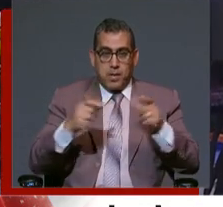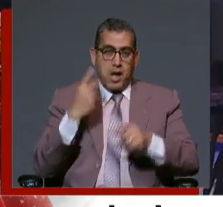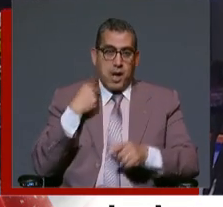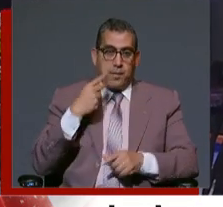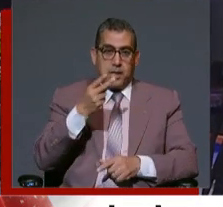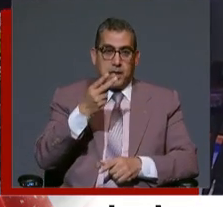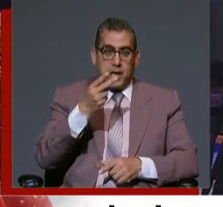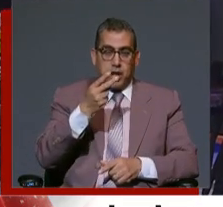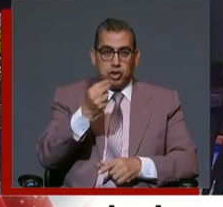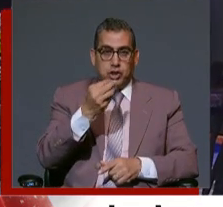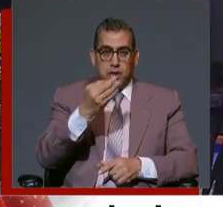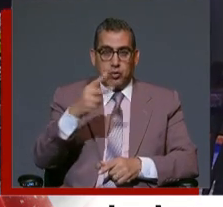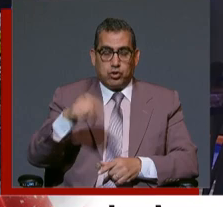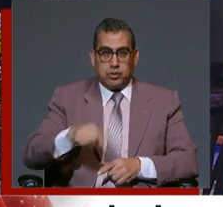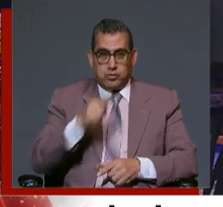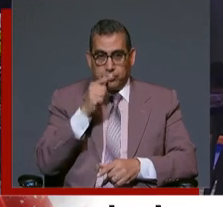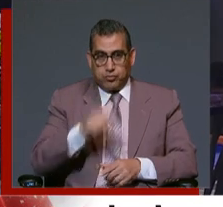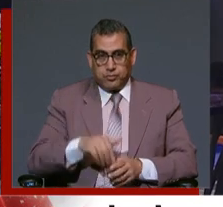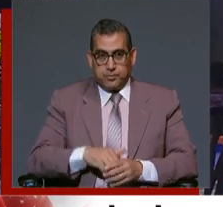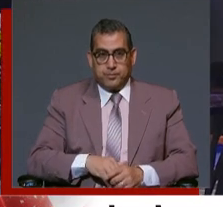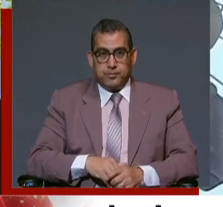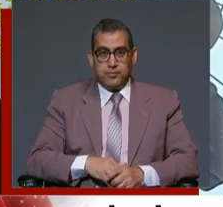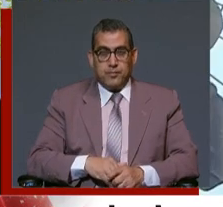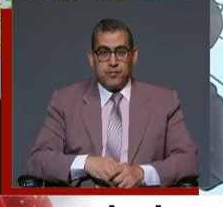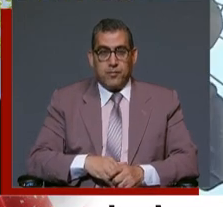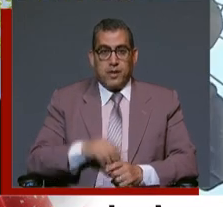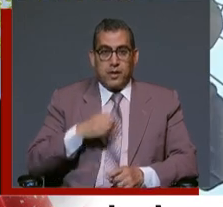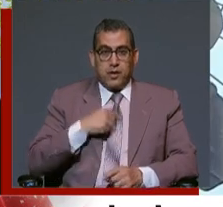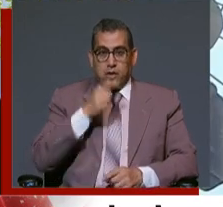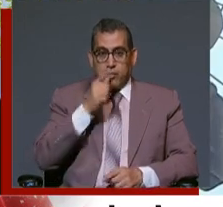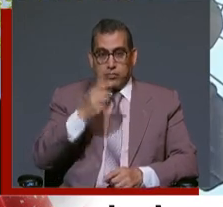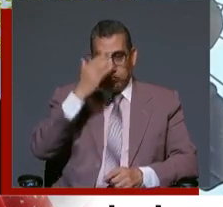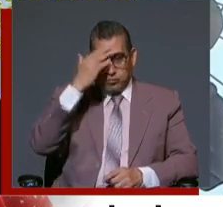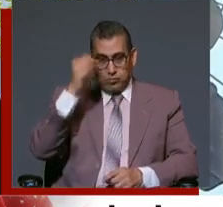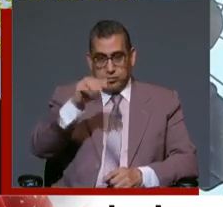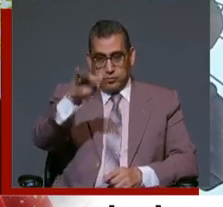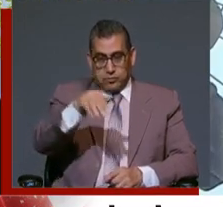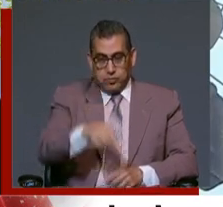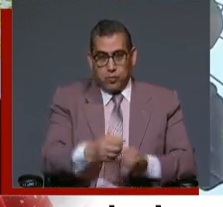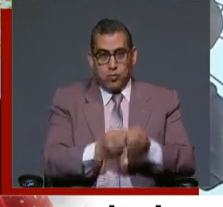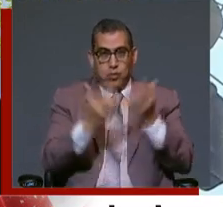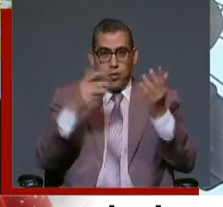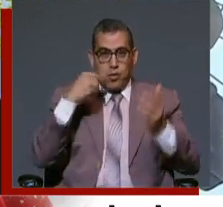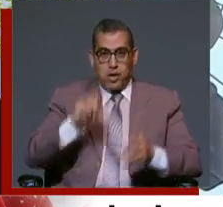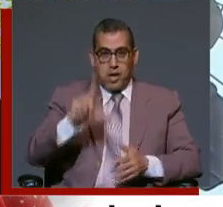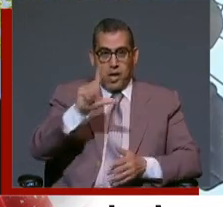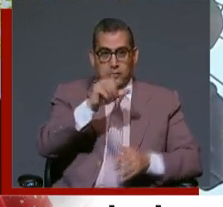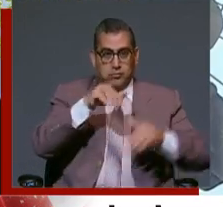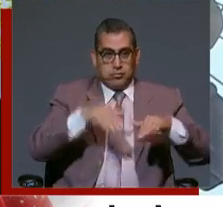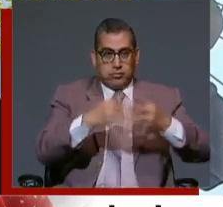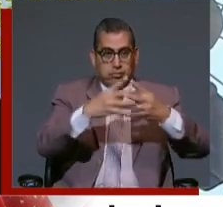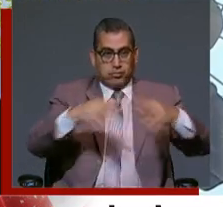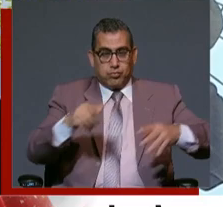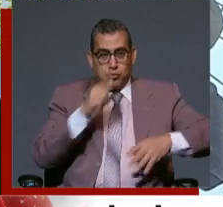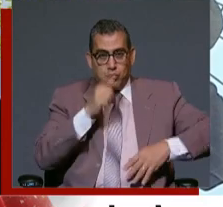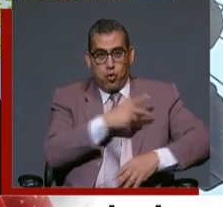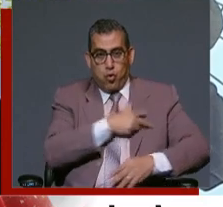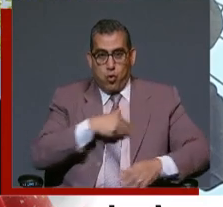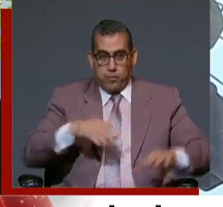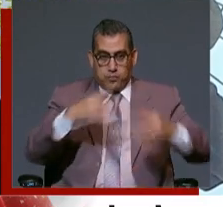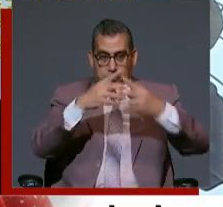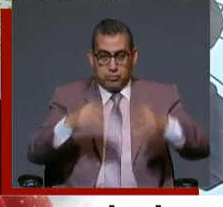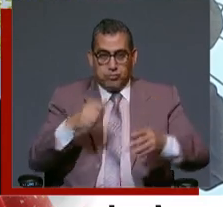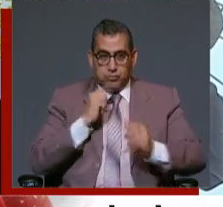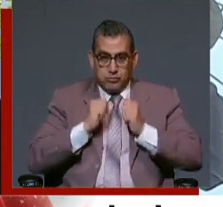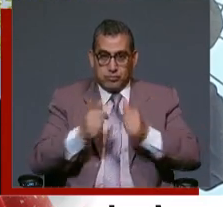لدورة 2023. أود أن أرحب بشكل خاص برؤساء الدول والحكومات لحضور